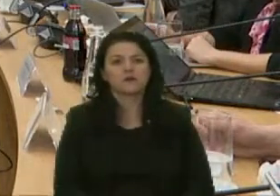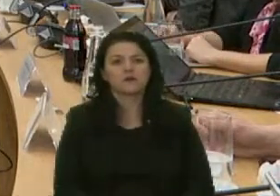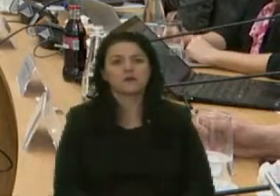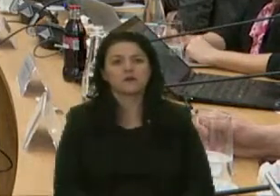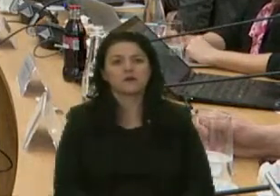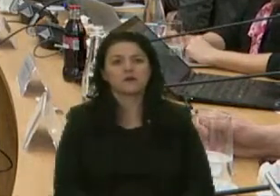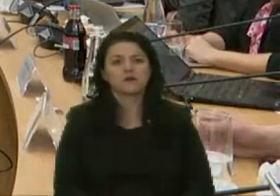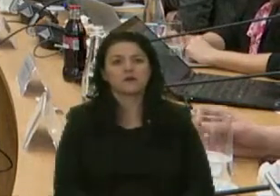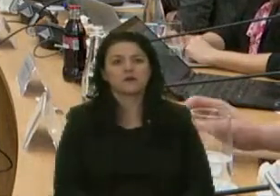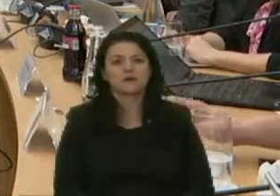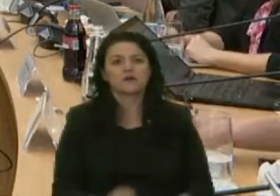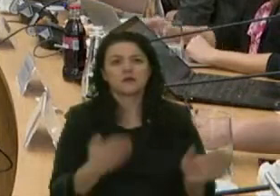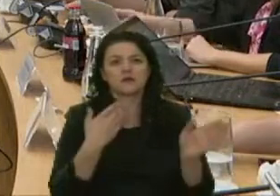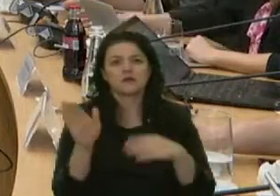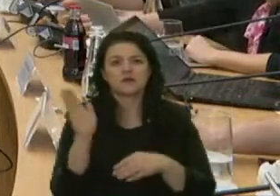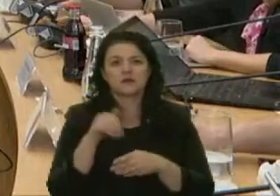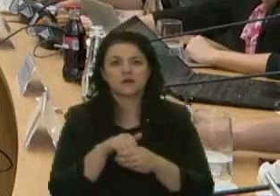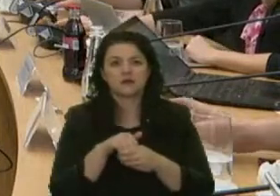vot prul